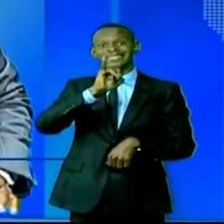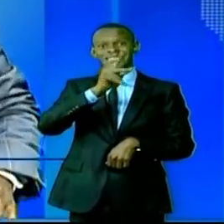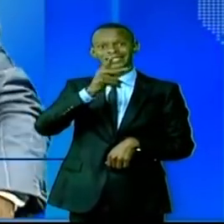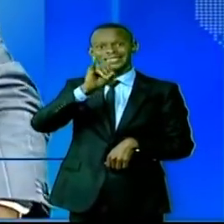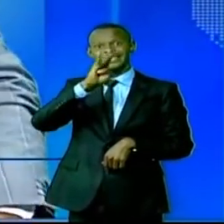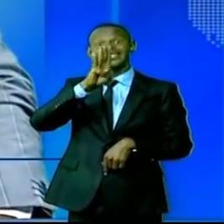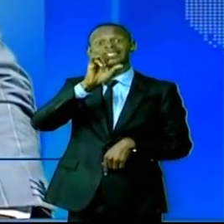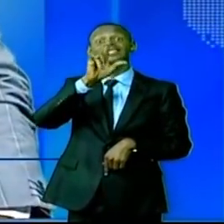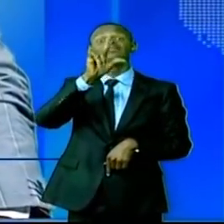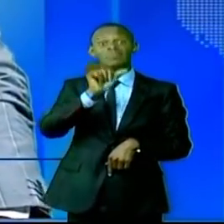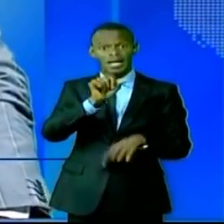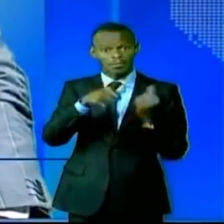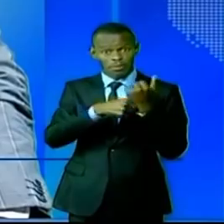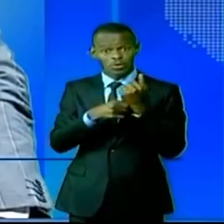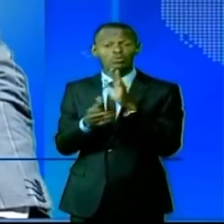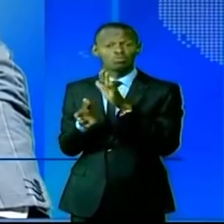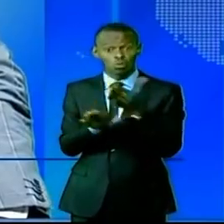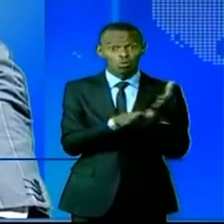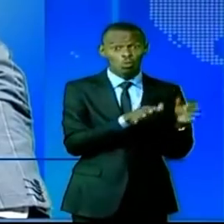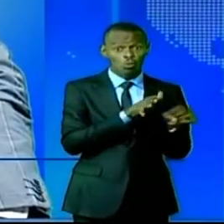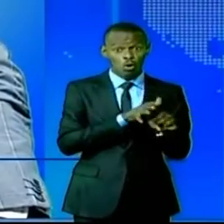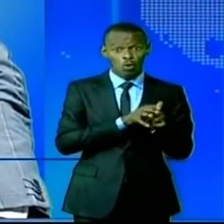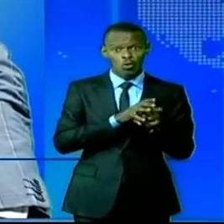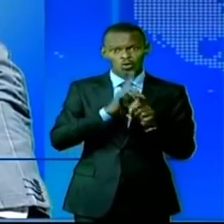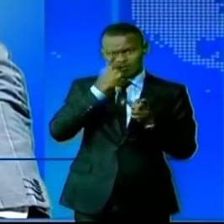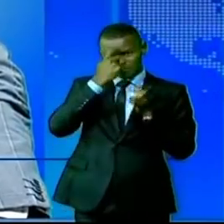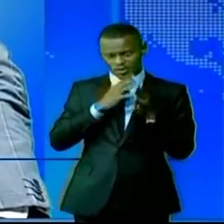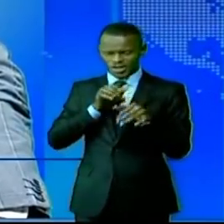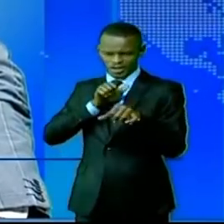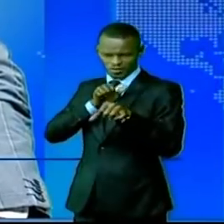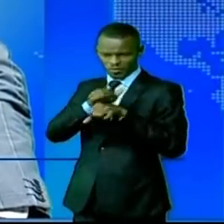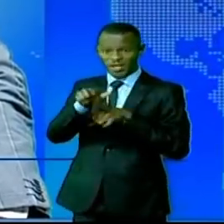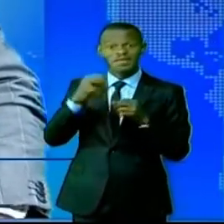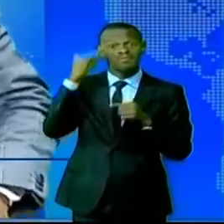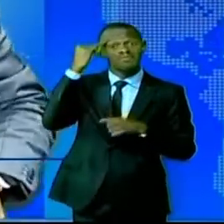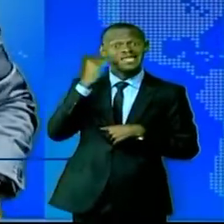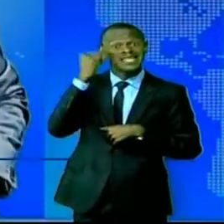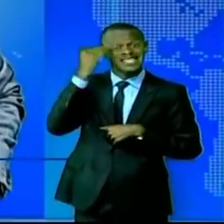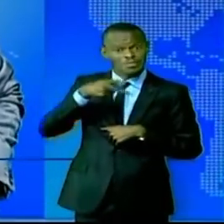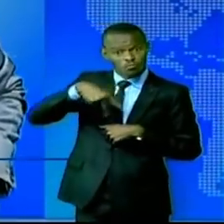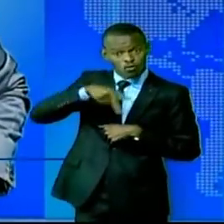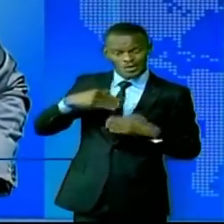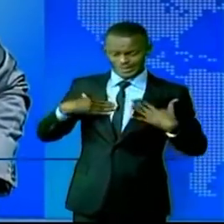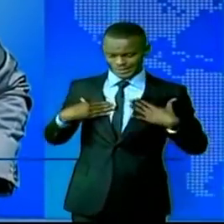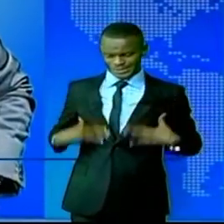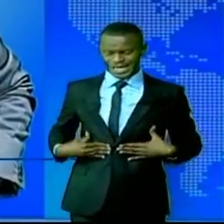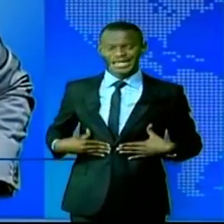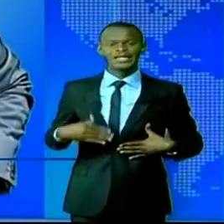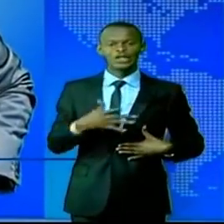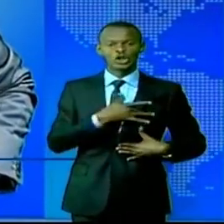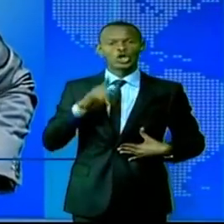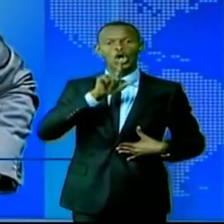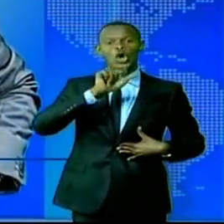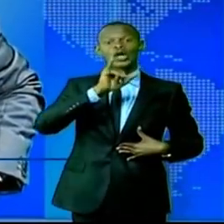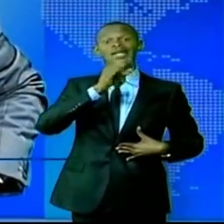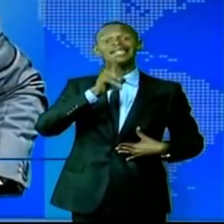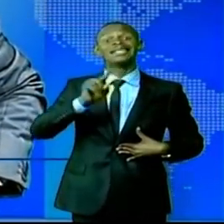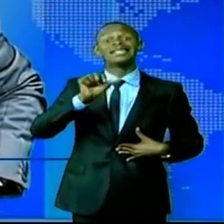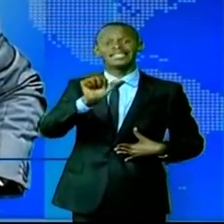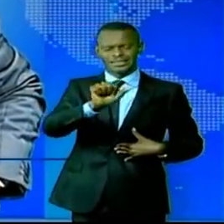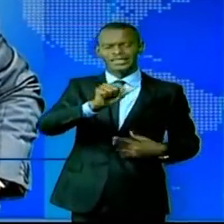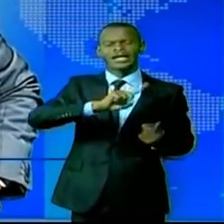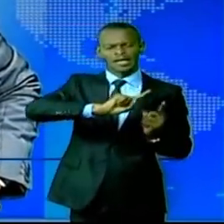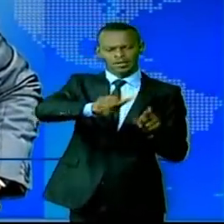de la Santé, Lisa Nemalemba, est allée au chevet de rescapés pour la prise en charge. C'était au centre